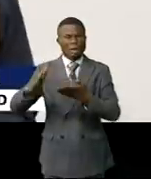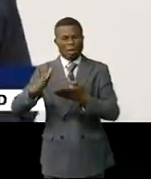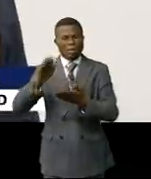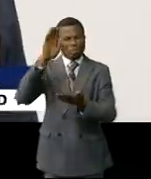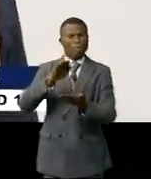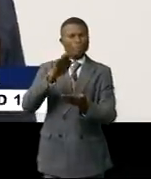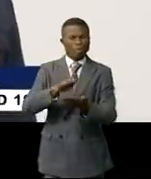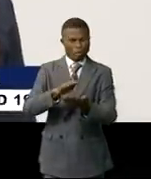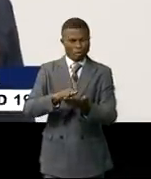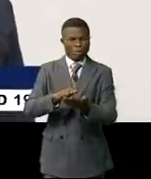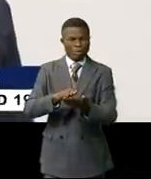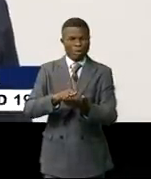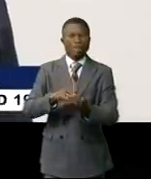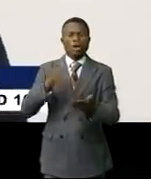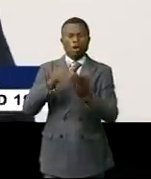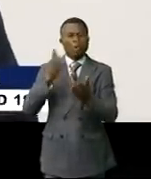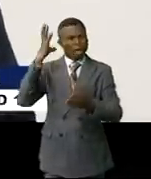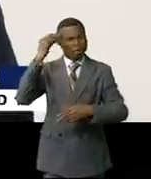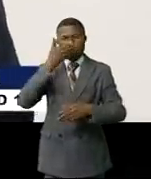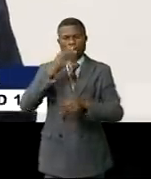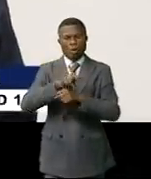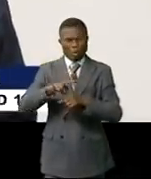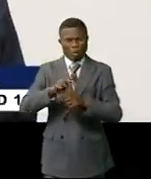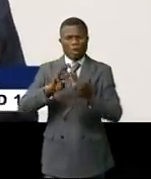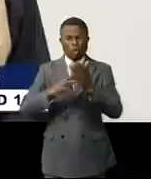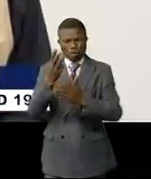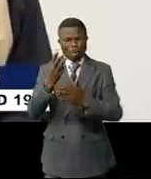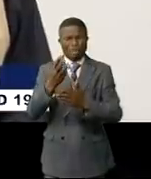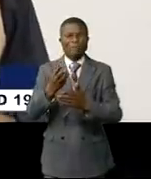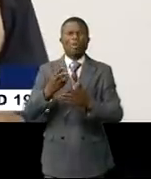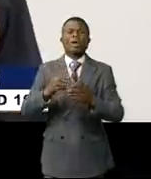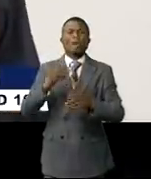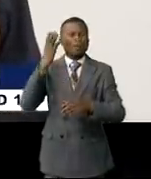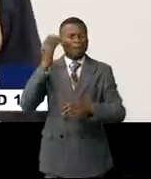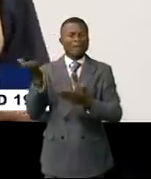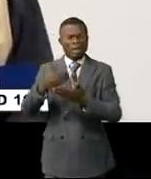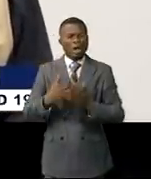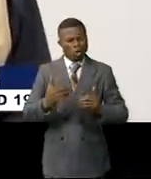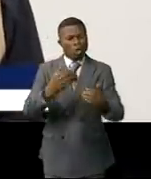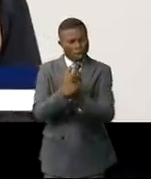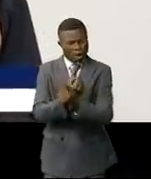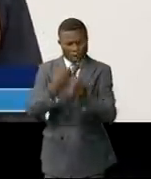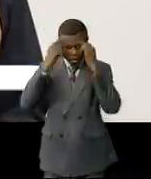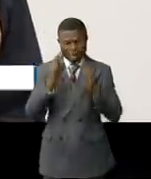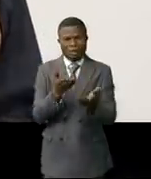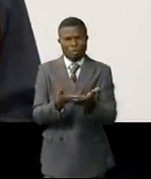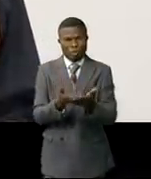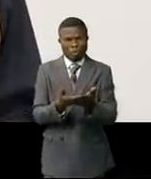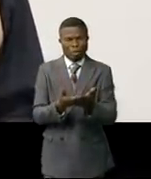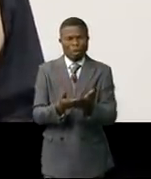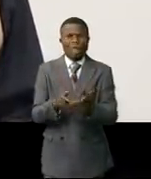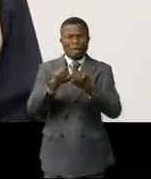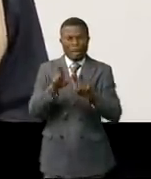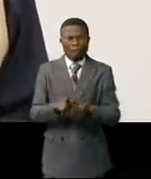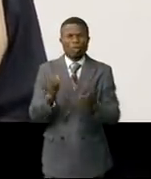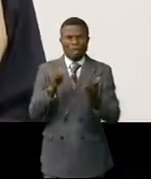descendante de cette pandémie, de cette troisième vague. Continuez donc à respecter ces mesures barrières. Nous profitons de